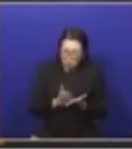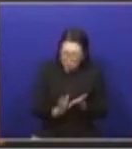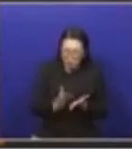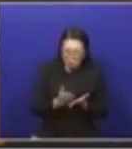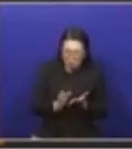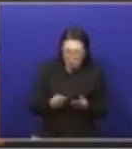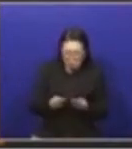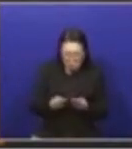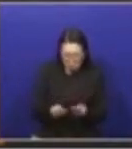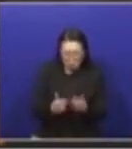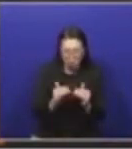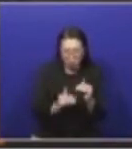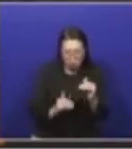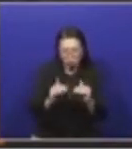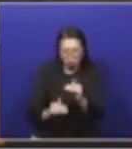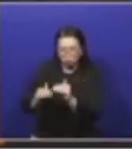มีการทำว่าประมาณแบบนี้ใครชนะไม่รู้แต่ที่แน่ๆประชาชนแท้